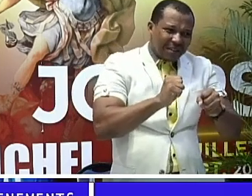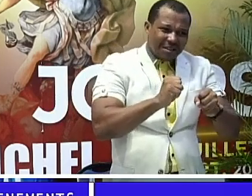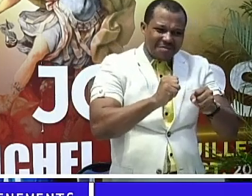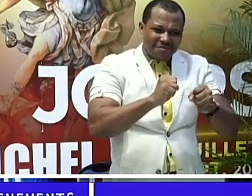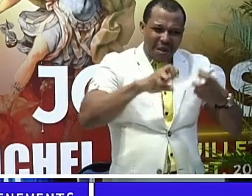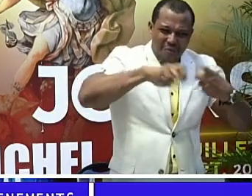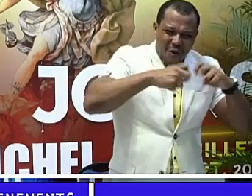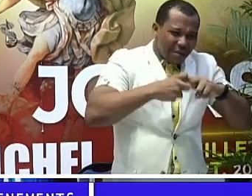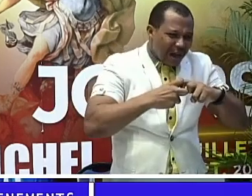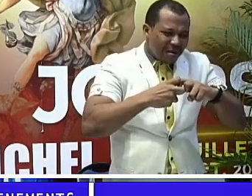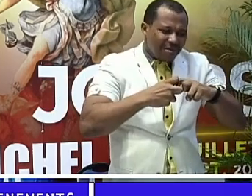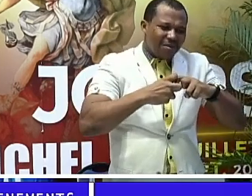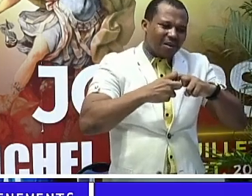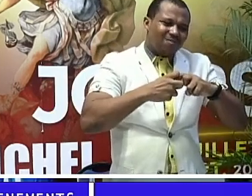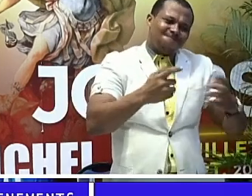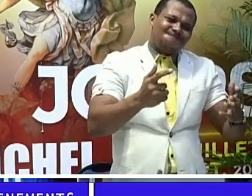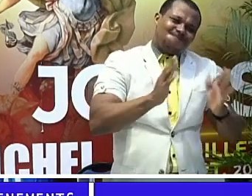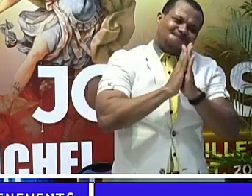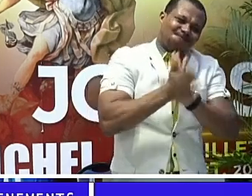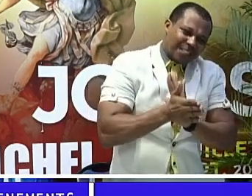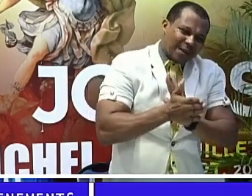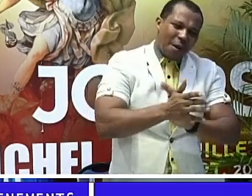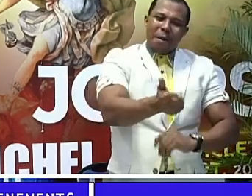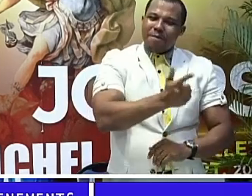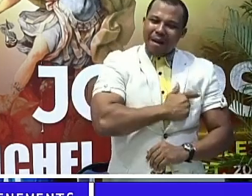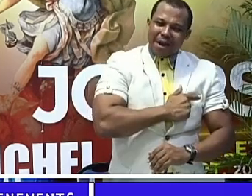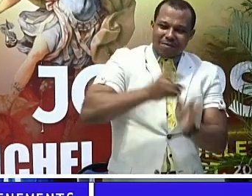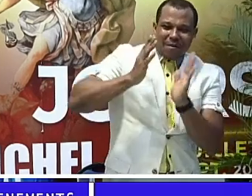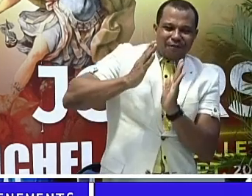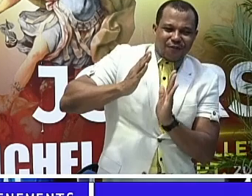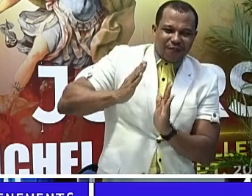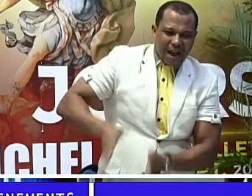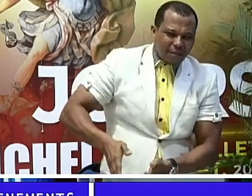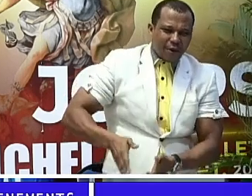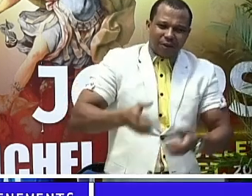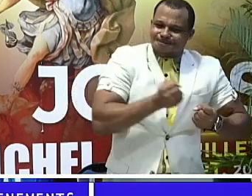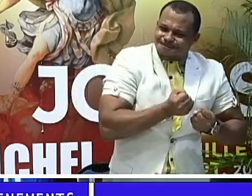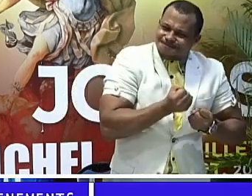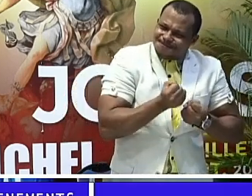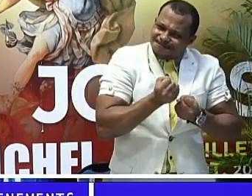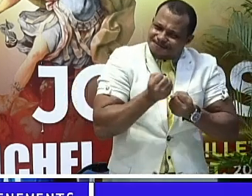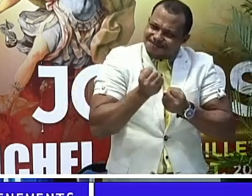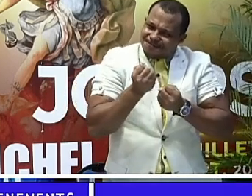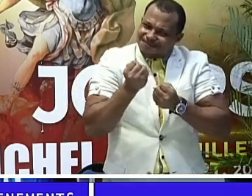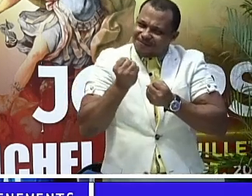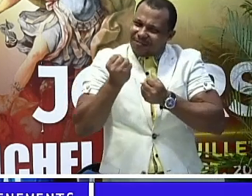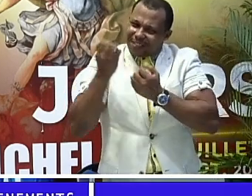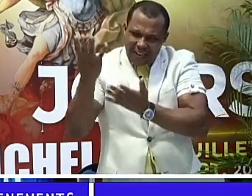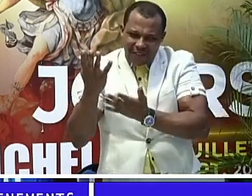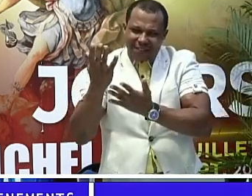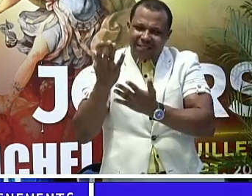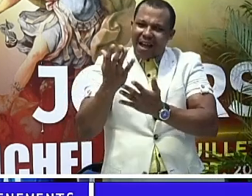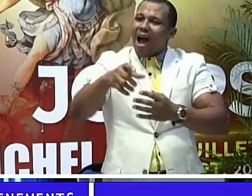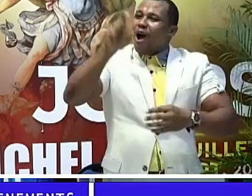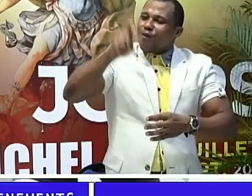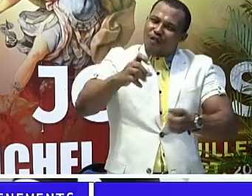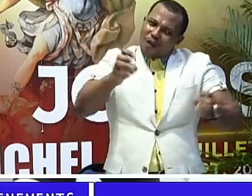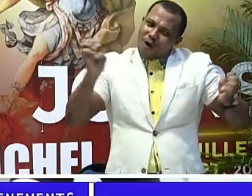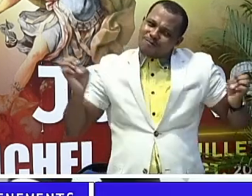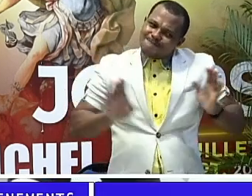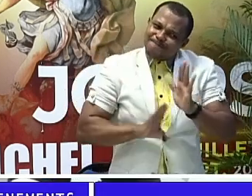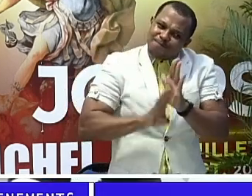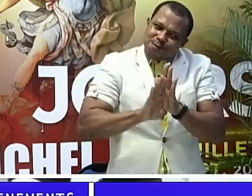Mon envie par reçu, non sens. Sacrifice dans la vie, c'est lui pour qu'il faut progresser. Pour Maxime, il y